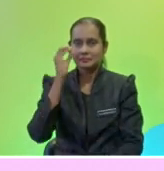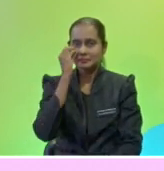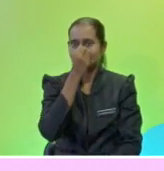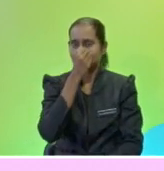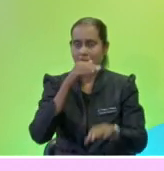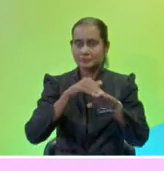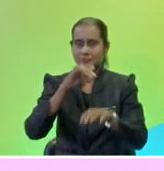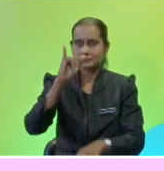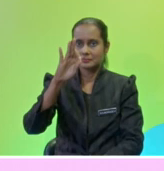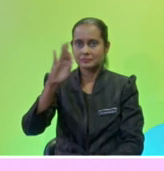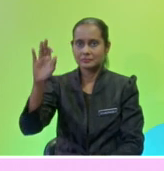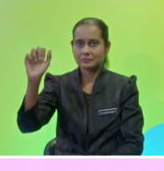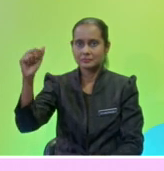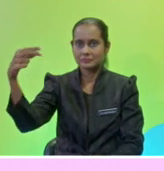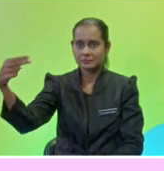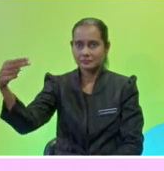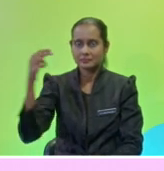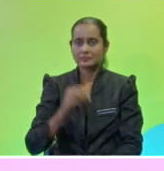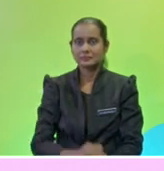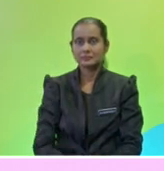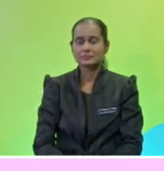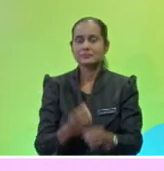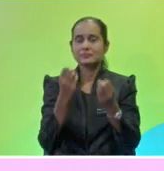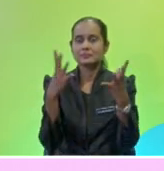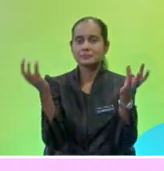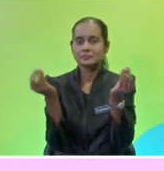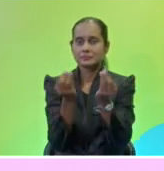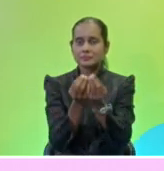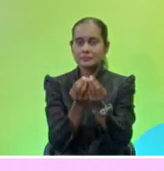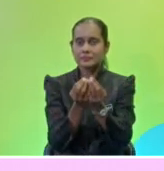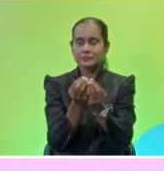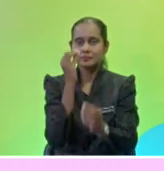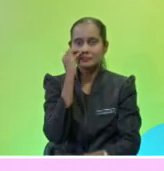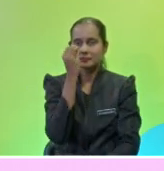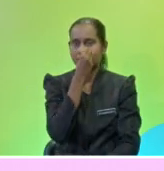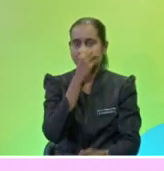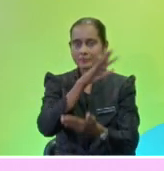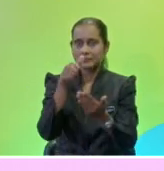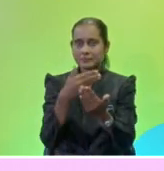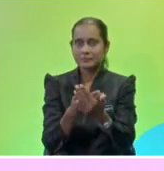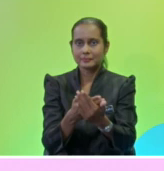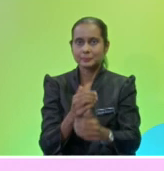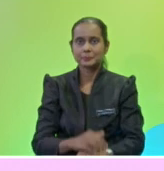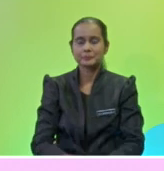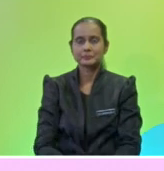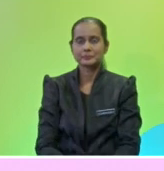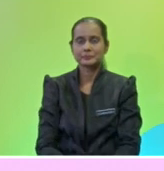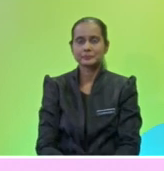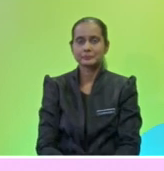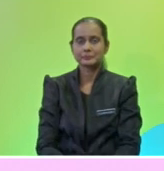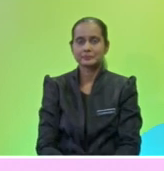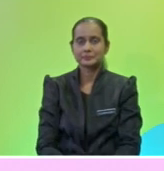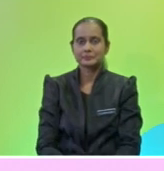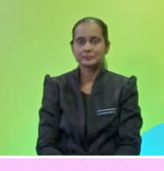kepada Iva dapat lagi kan jadi berapa jumlah bunga kese semuanya jadi Mira kita akan buat